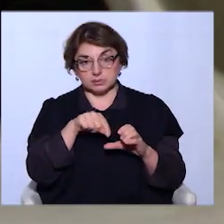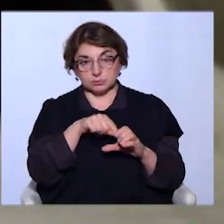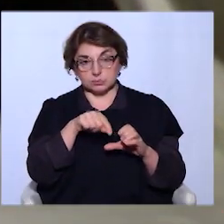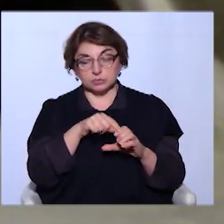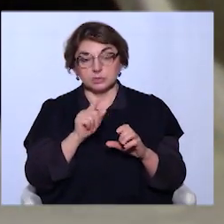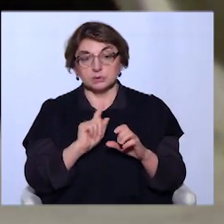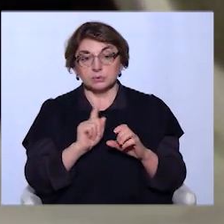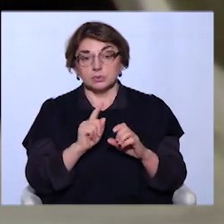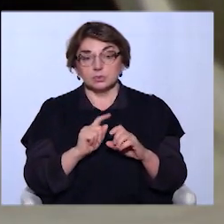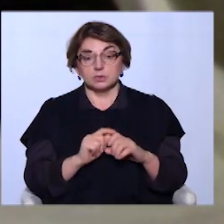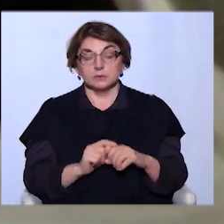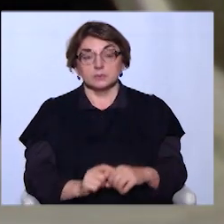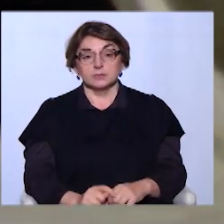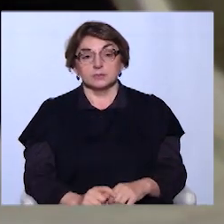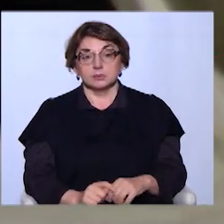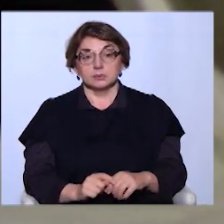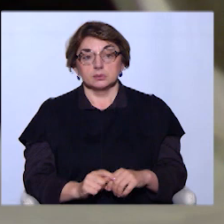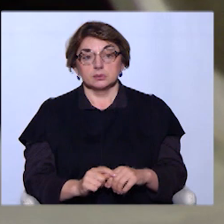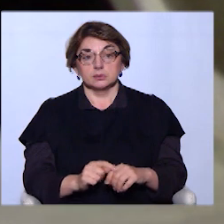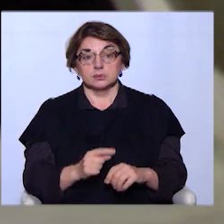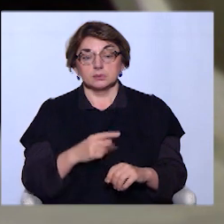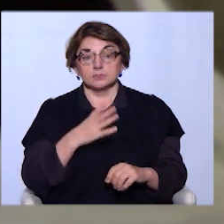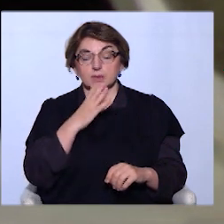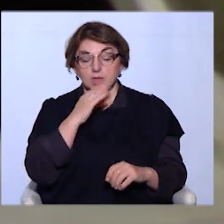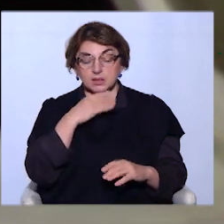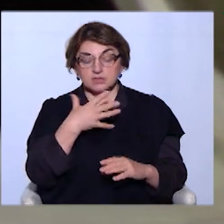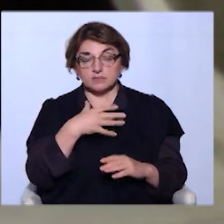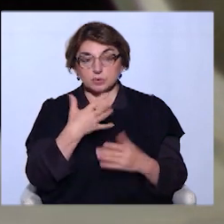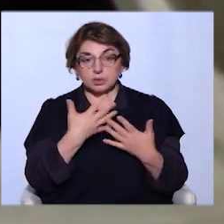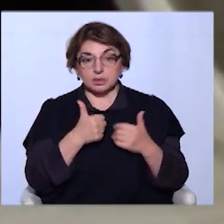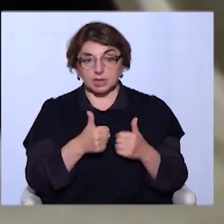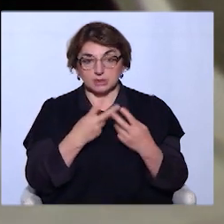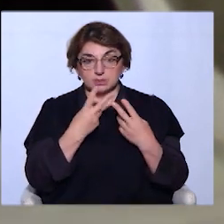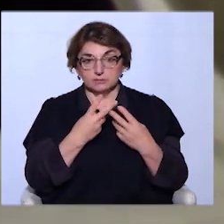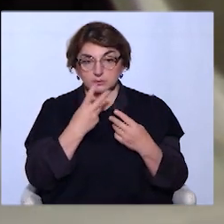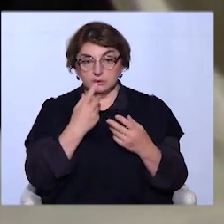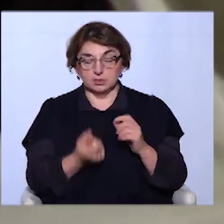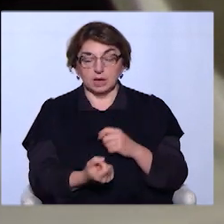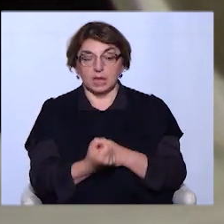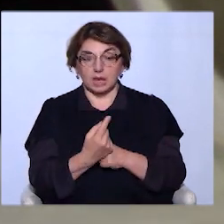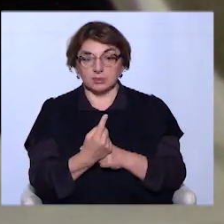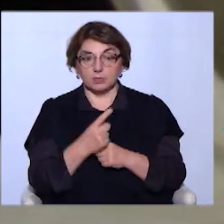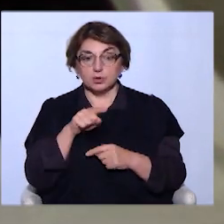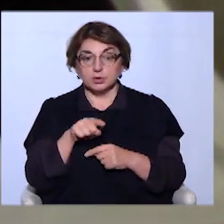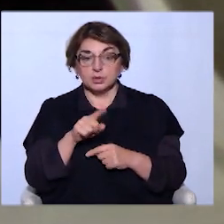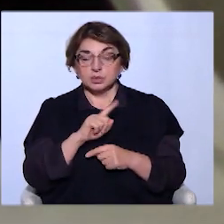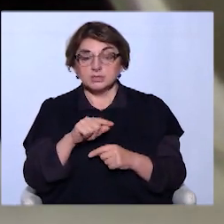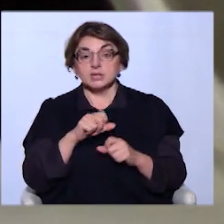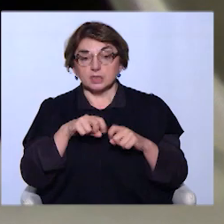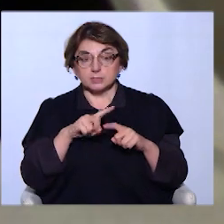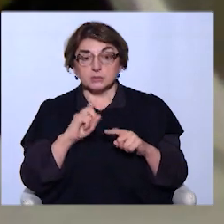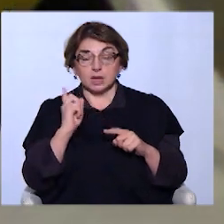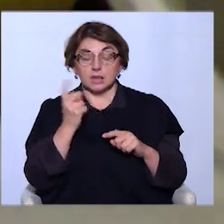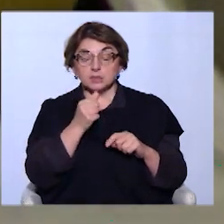გავააქტიუროთ, რომ წვენში კიდევ კარგად უფრო შეიძლება აღმოვაჩინოთ ის არე, რომელიც